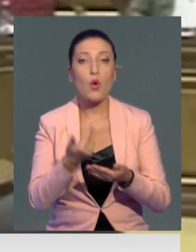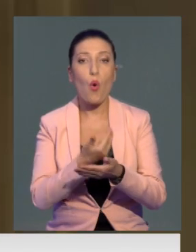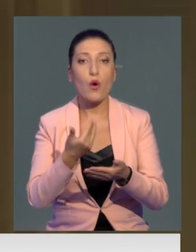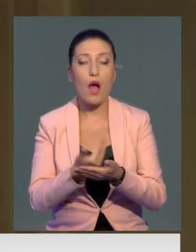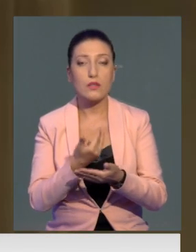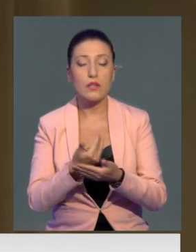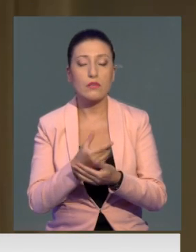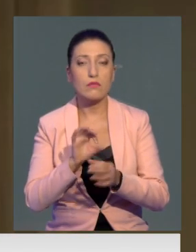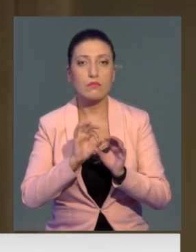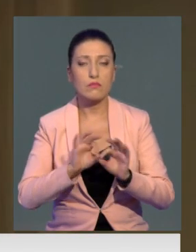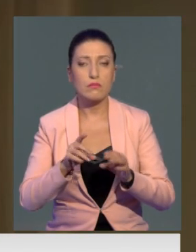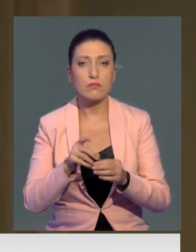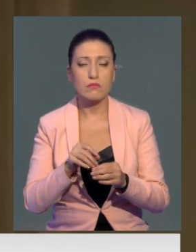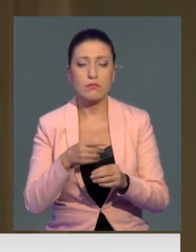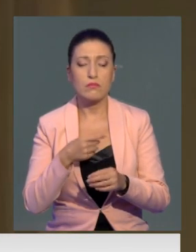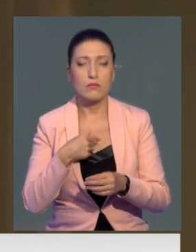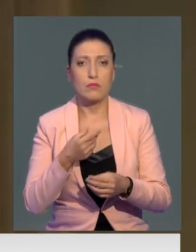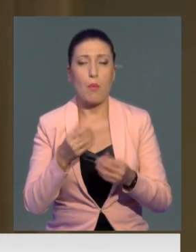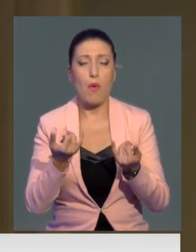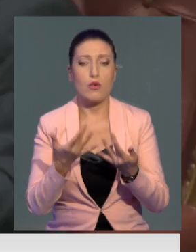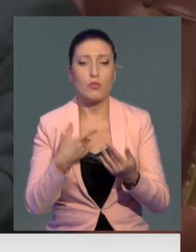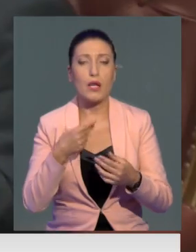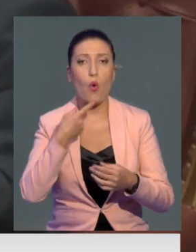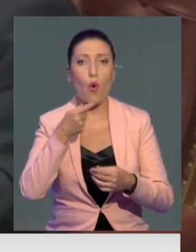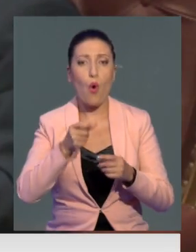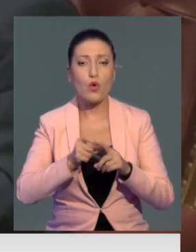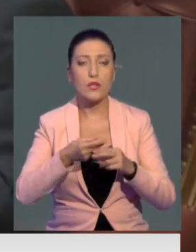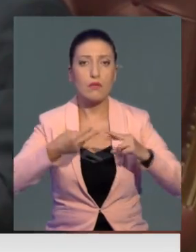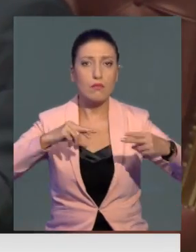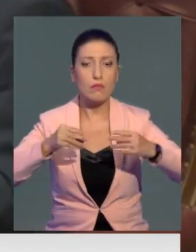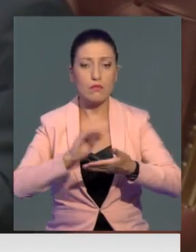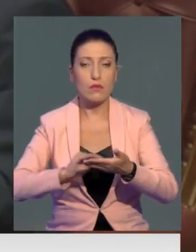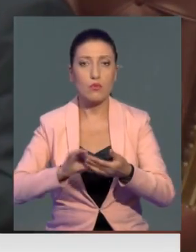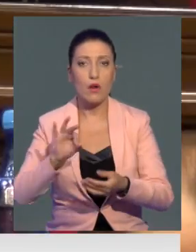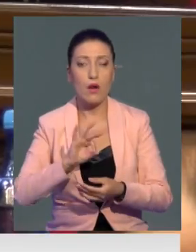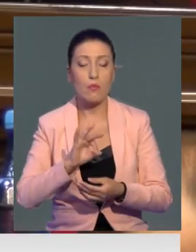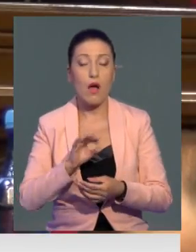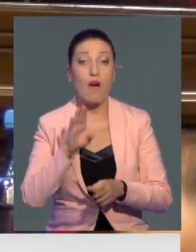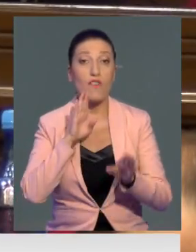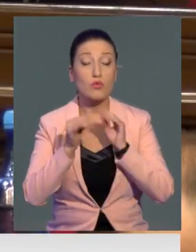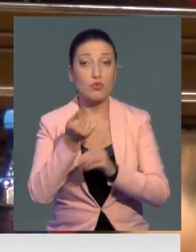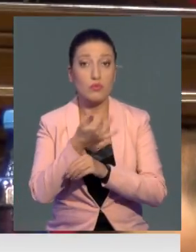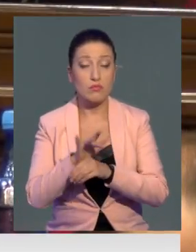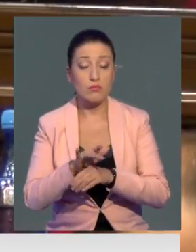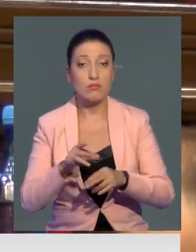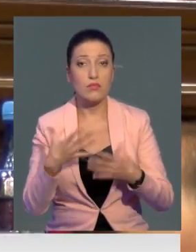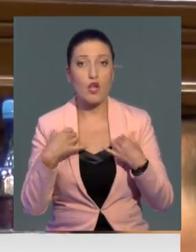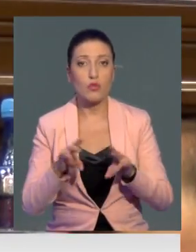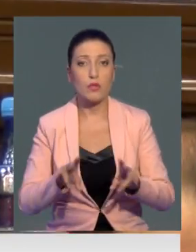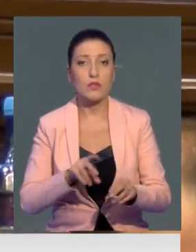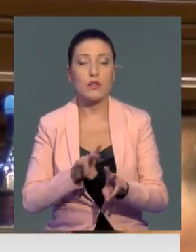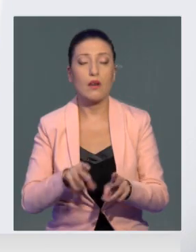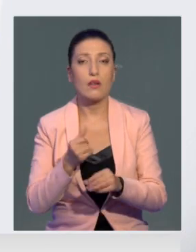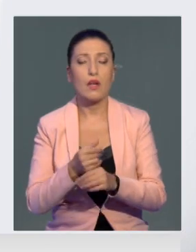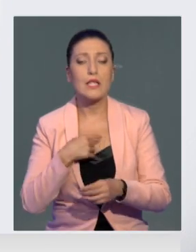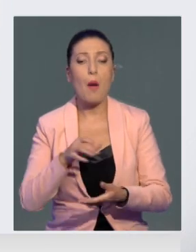պահանջում իր խոսքերը արմատապես խեղաթյուրելու համար։ Արսեն Թորոսյանը Facebook-ում հոդվածից մեջ բերում է արել, թե իբր ասել է, որ երբ